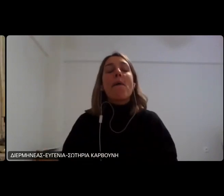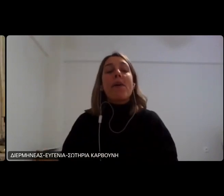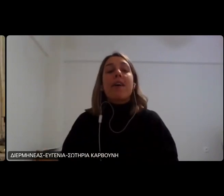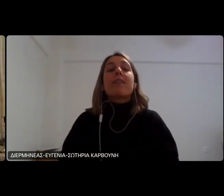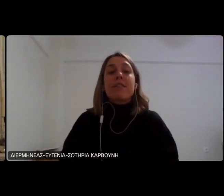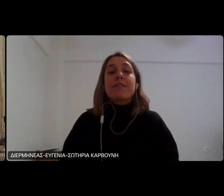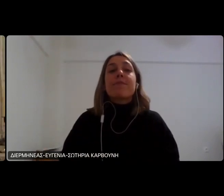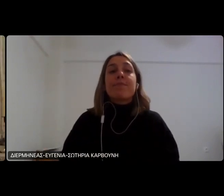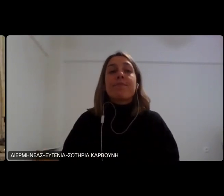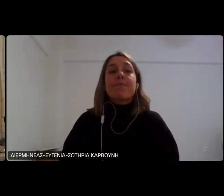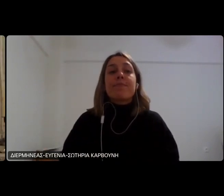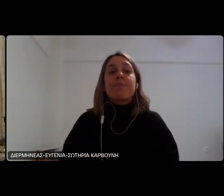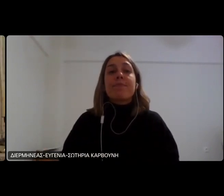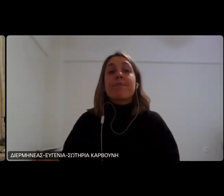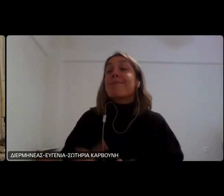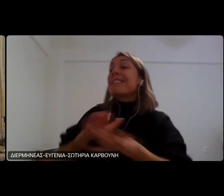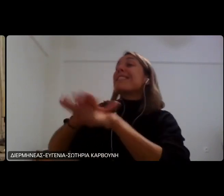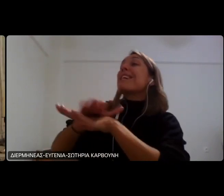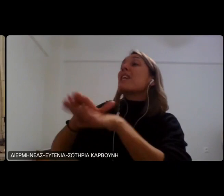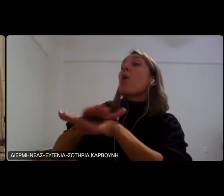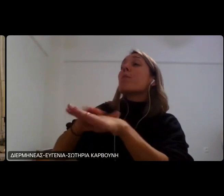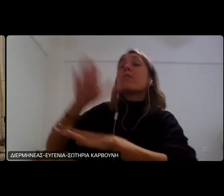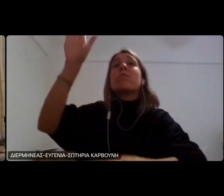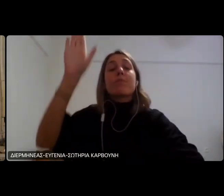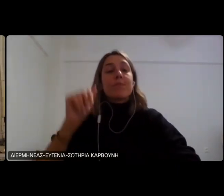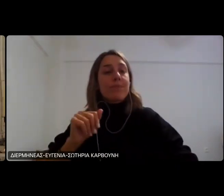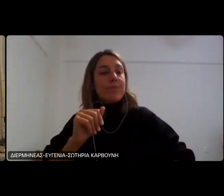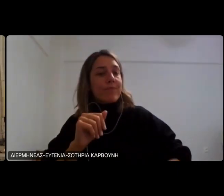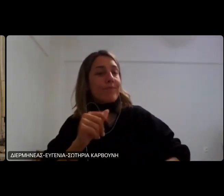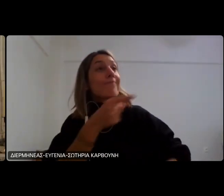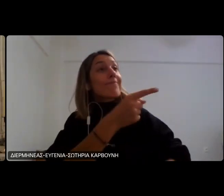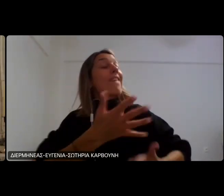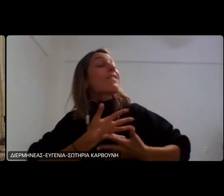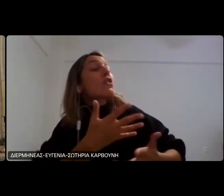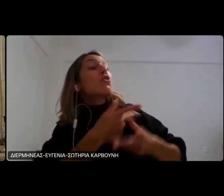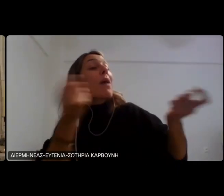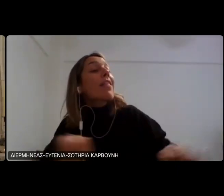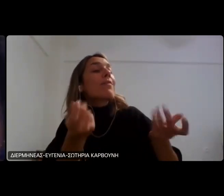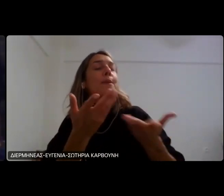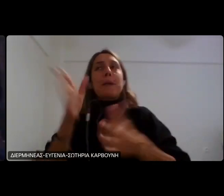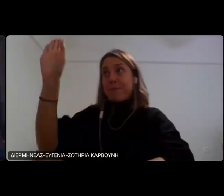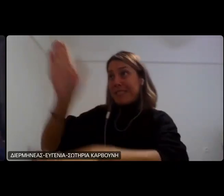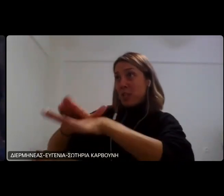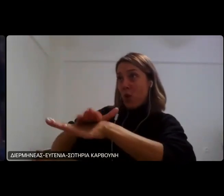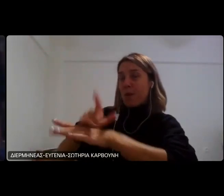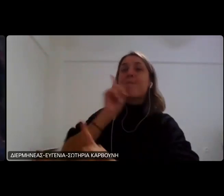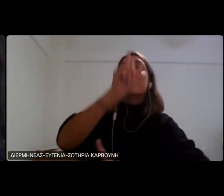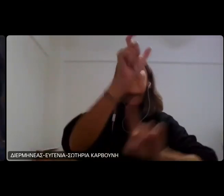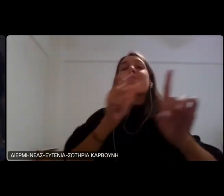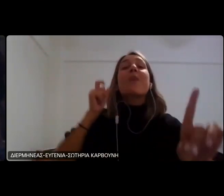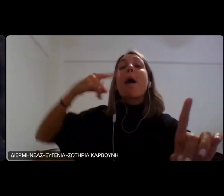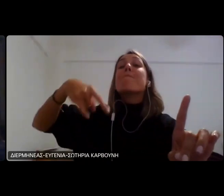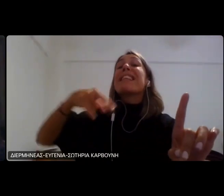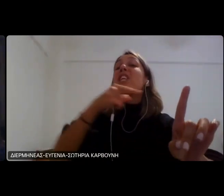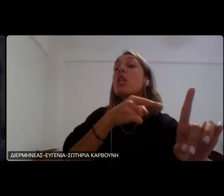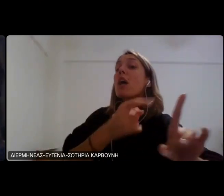είστε... Συγγνώμη, Άννα, μια στιγμούλα. Επειδή η κυρία Πατινιωτάκη είπε για